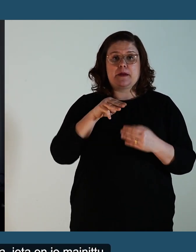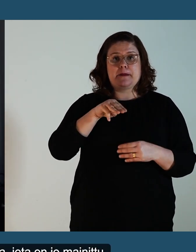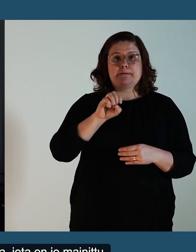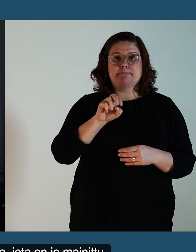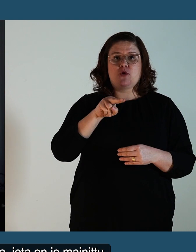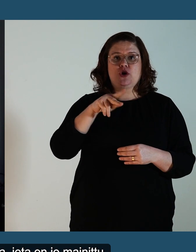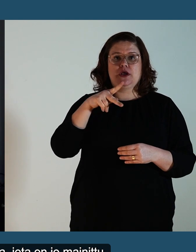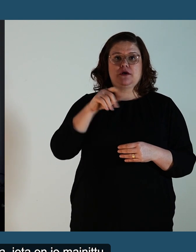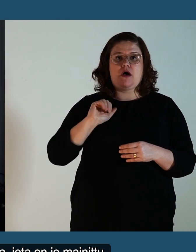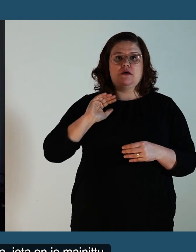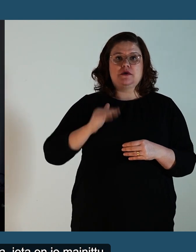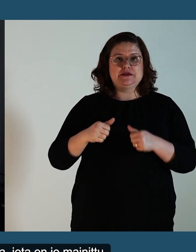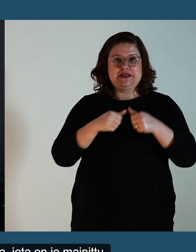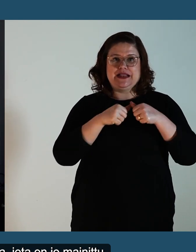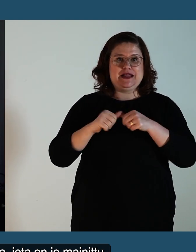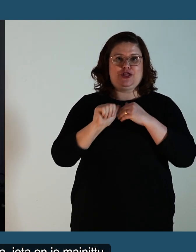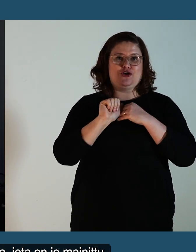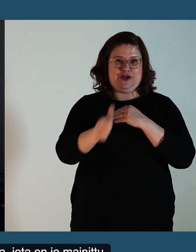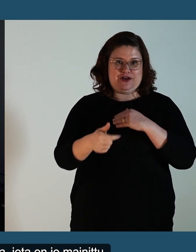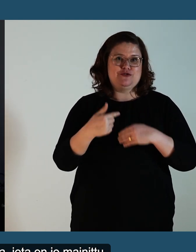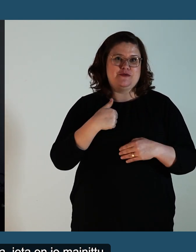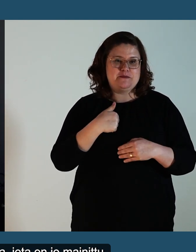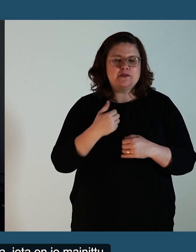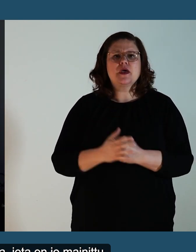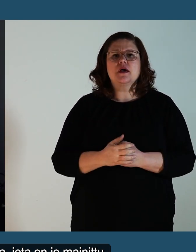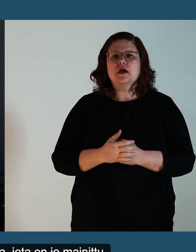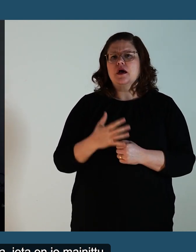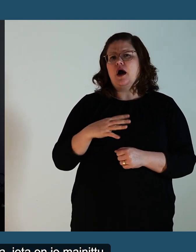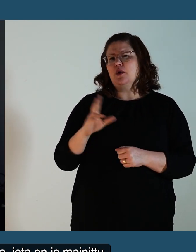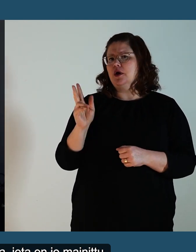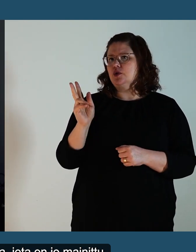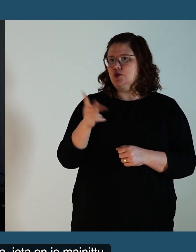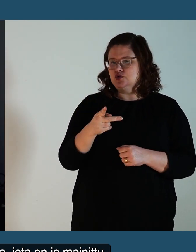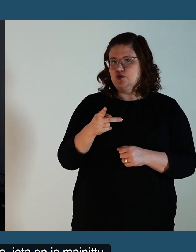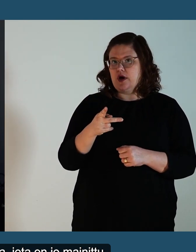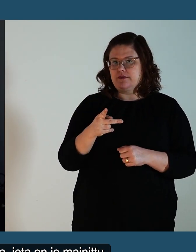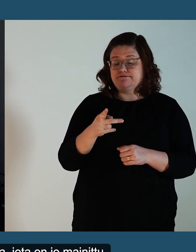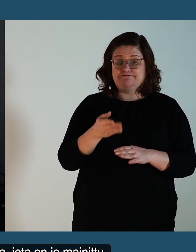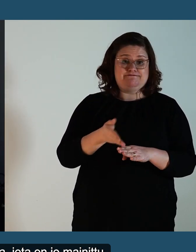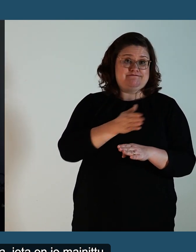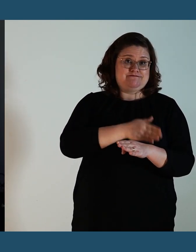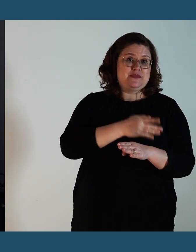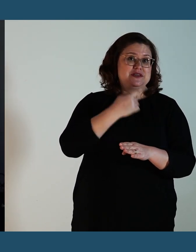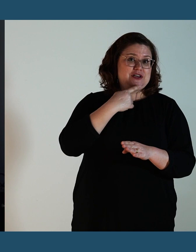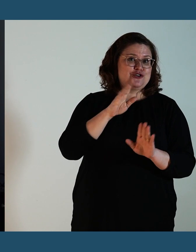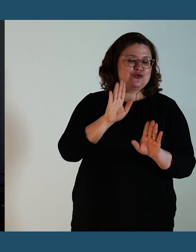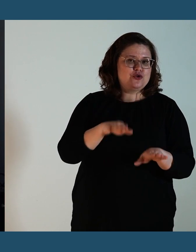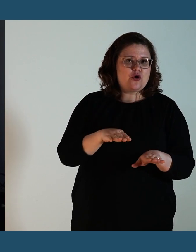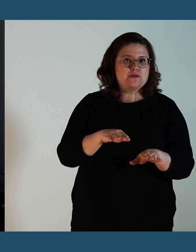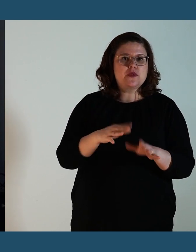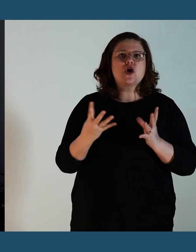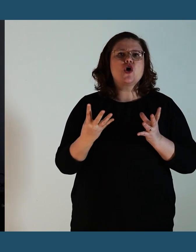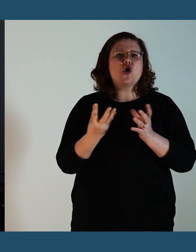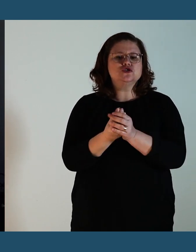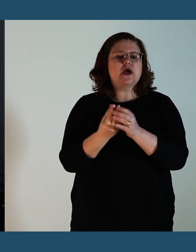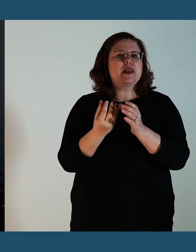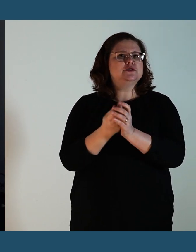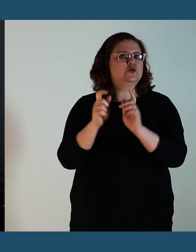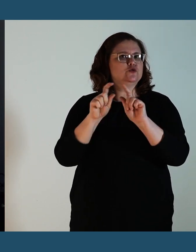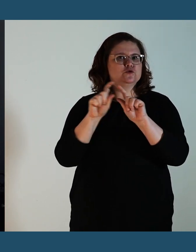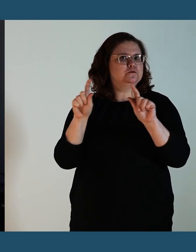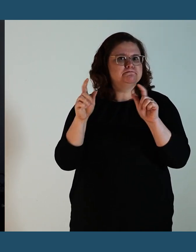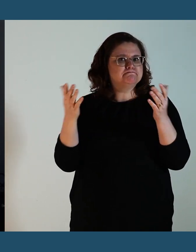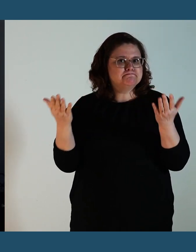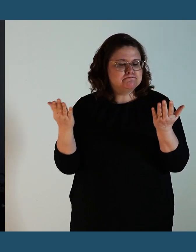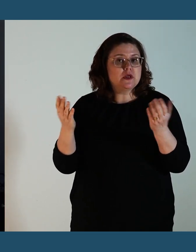Monikanaiset liittoa ja haluan kysyä asiasta, jota on jo mainittu paneelissa, eli osallisuudesta ja siitä,